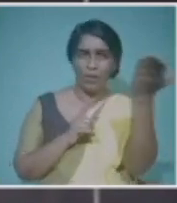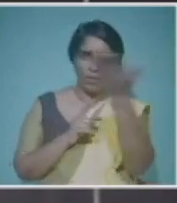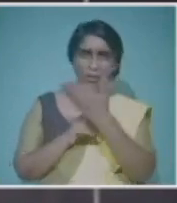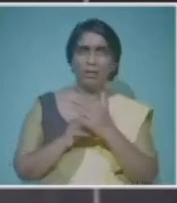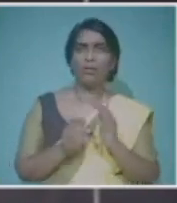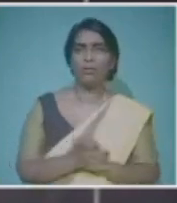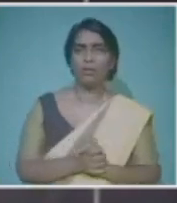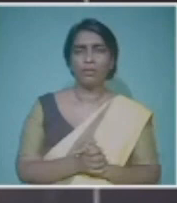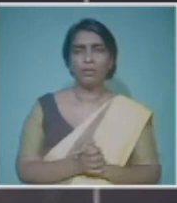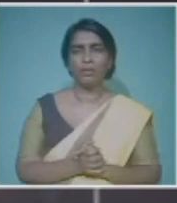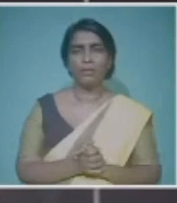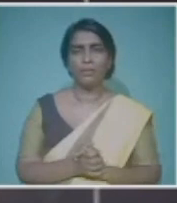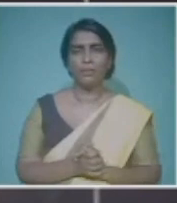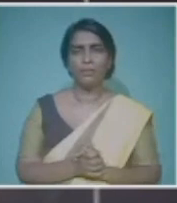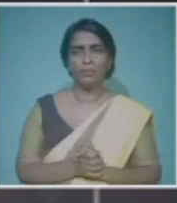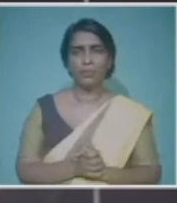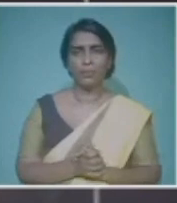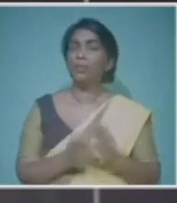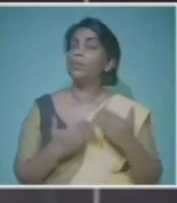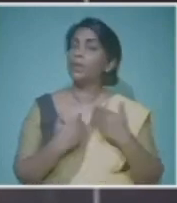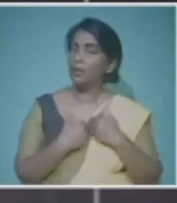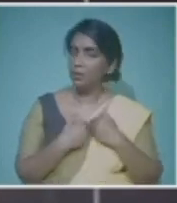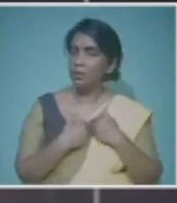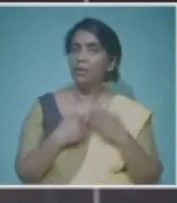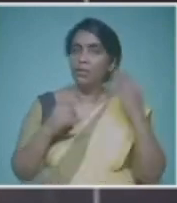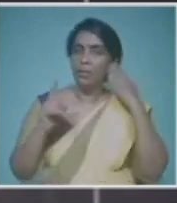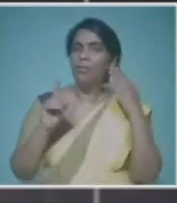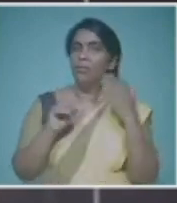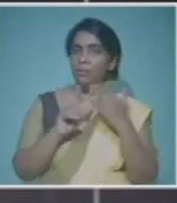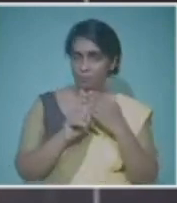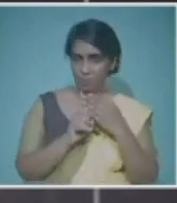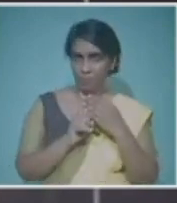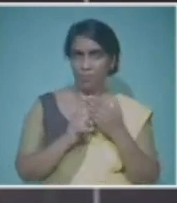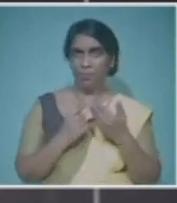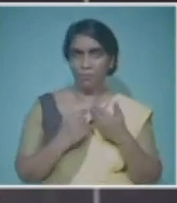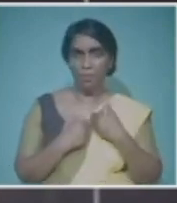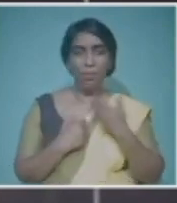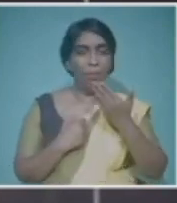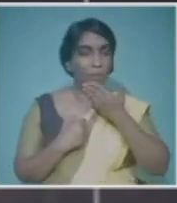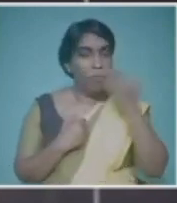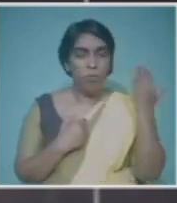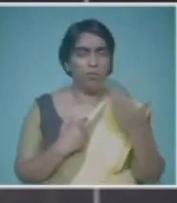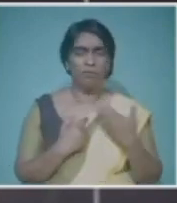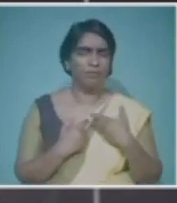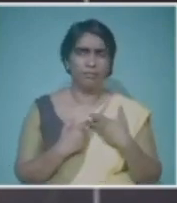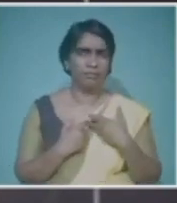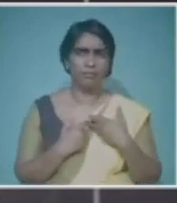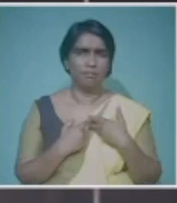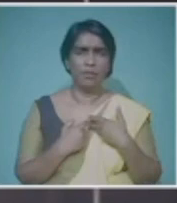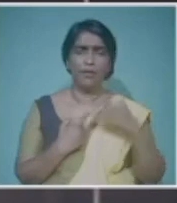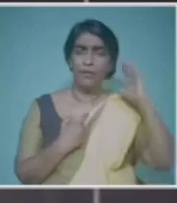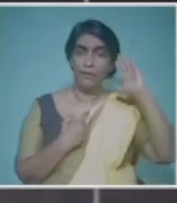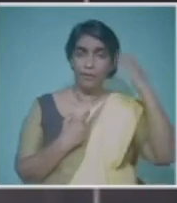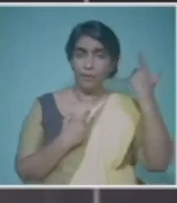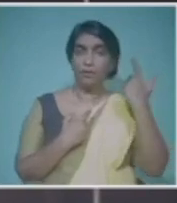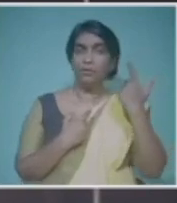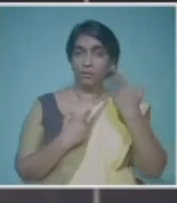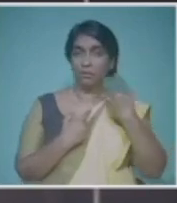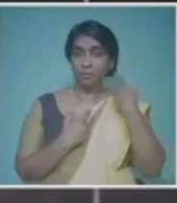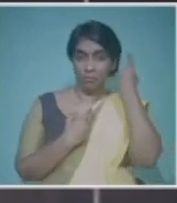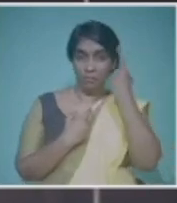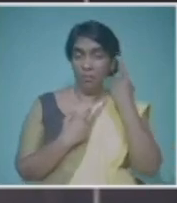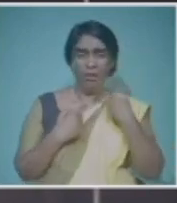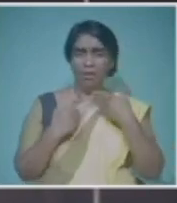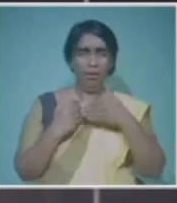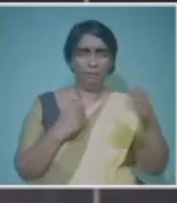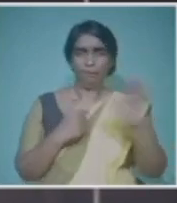හරි, ඉතින් ඒ නිසා අපි මේ සම්බන්ධයෙන් අපිට හැකියාවක් නැහැ. අපිට විශේෂත්ව හැකියාවක්